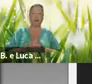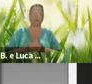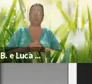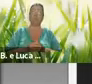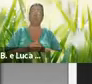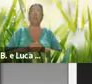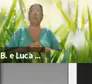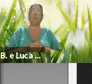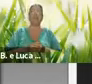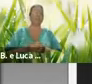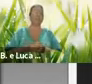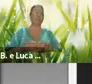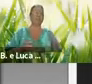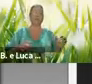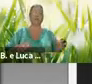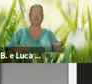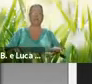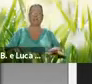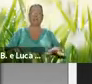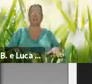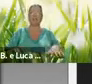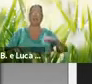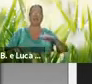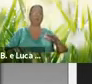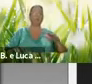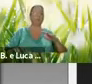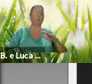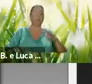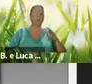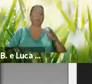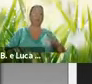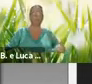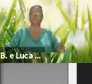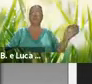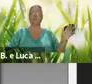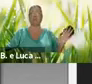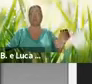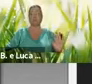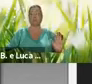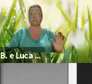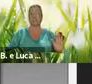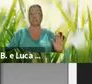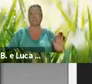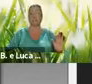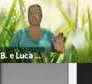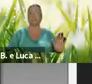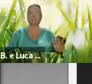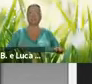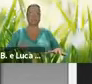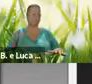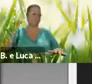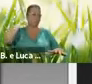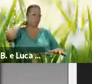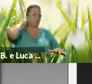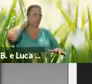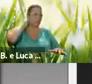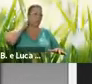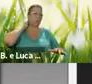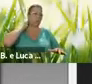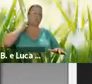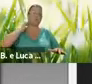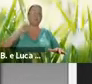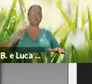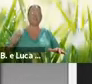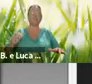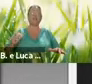mi piace molto, diceva che fino a 40 anni noi no, non pensiamo con la nostra testa, che noi